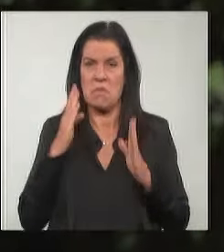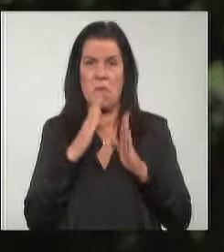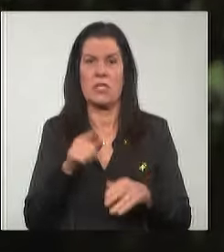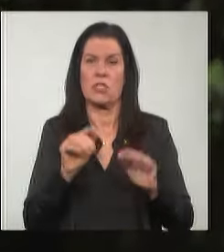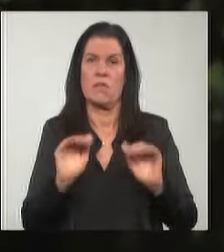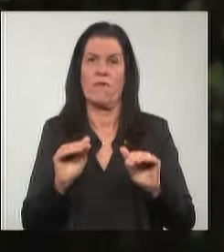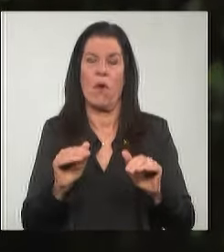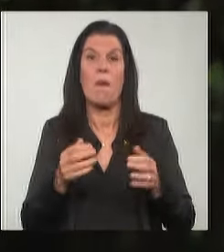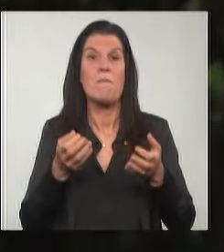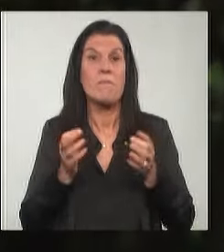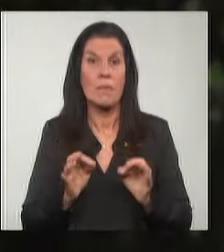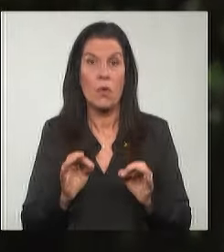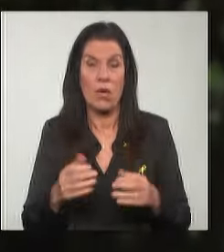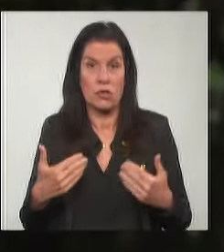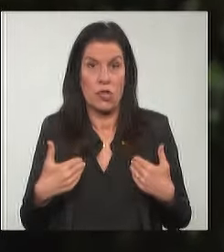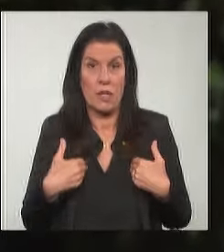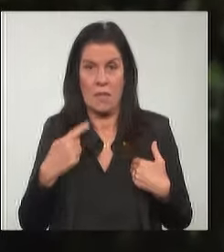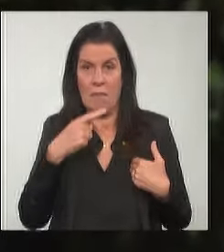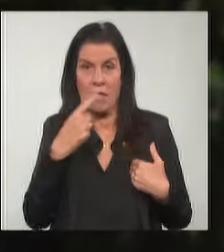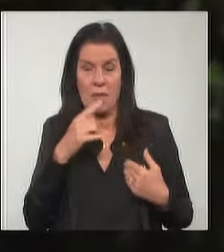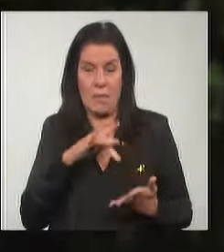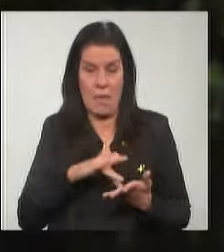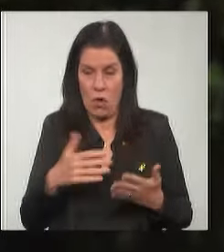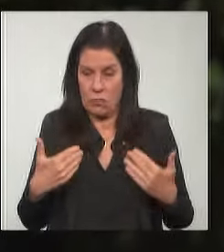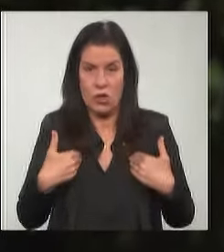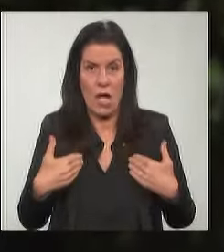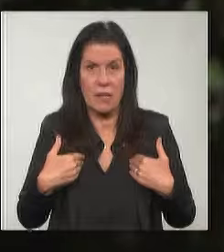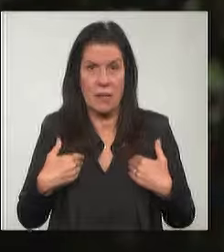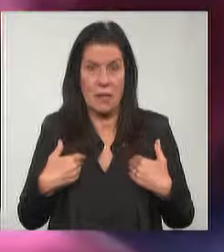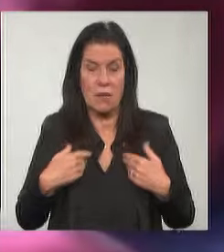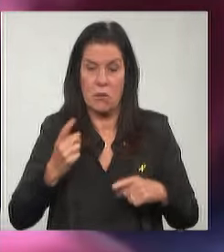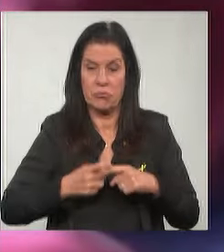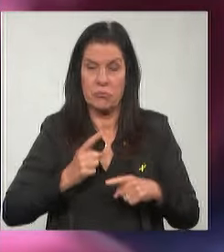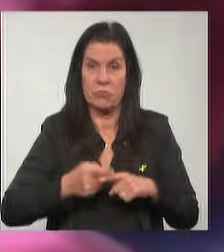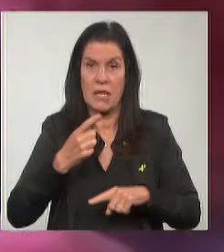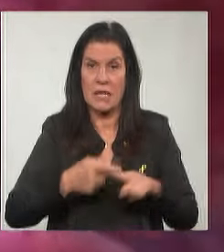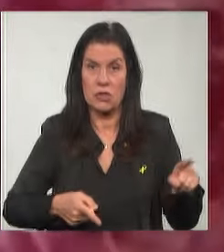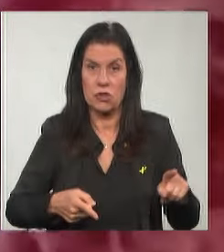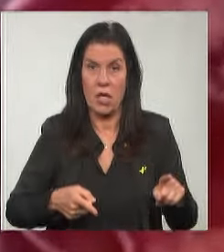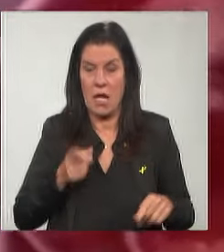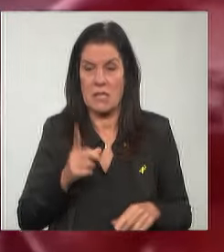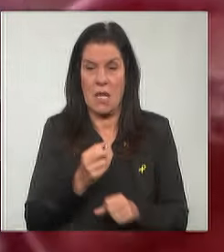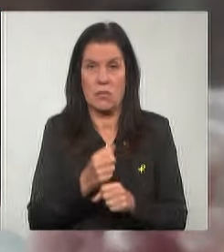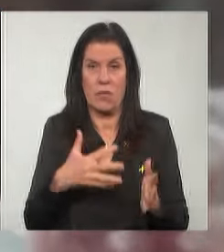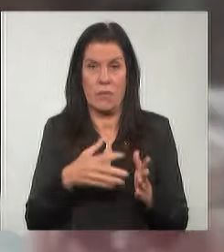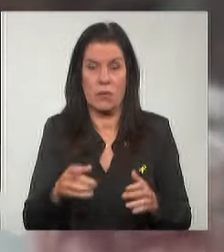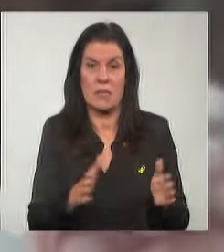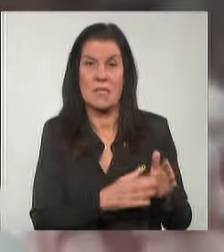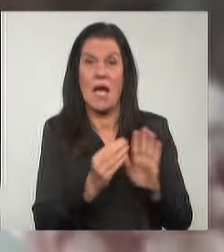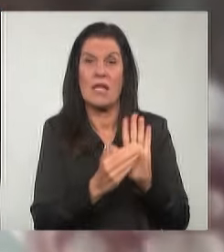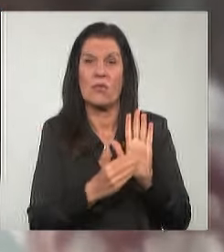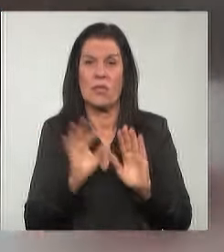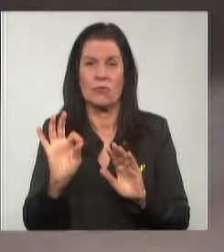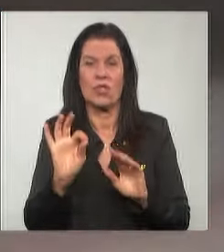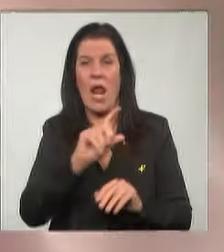כמה וכמה כשאני מדברת מהמקום שאני במשך כל חצי שנה צריך לעשות את הבדיקות האלה. על פי הנתונים של האגודה למלחמה בסרטן, סרטן צוואר